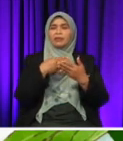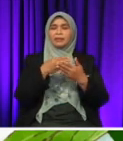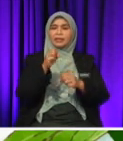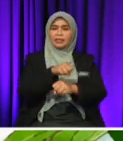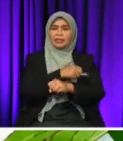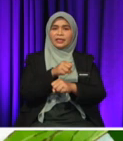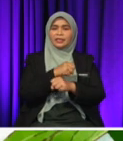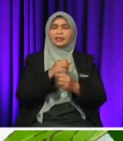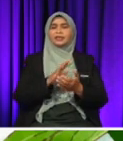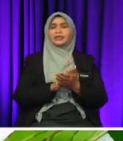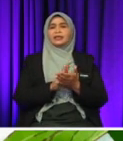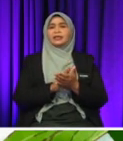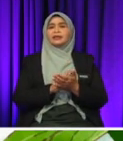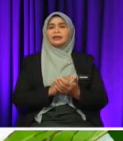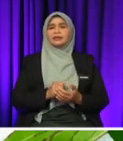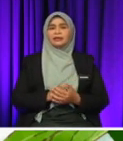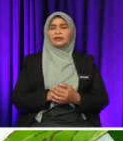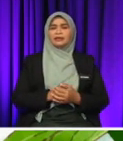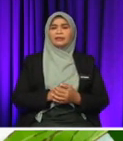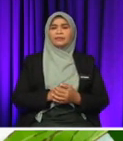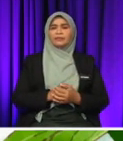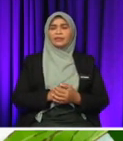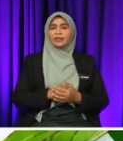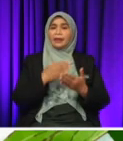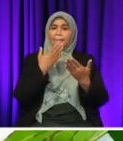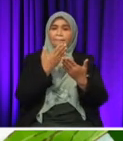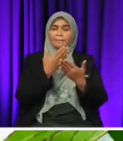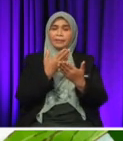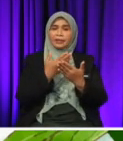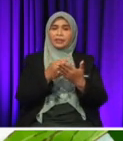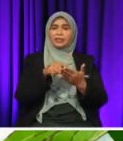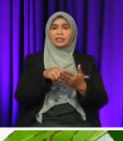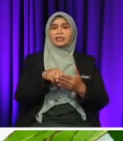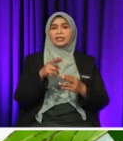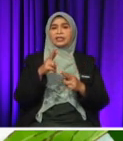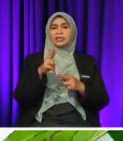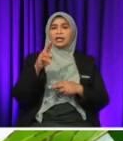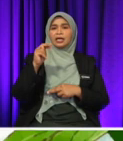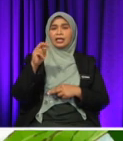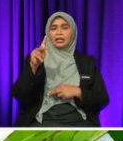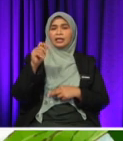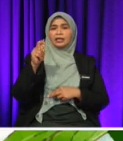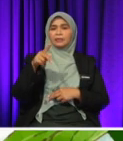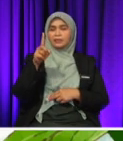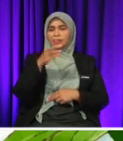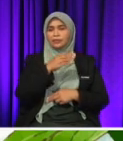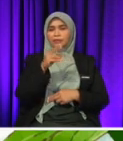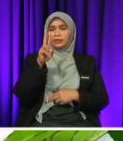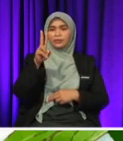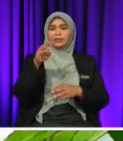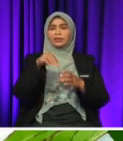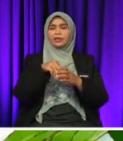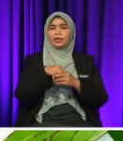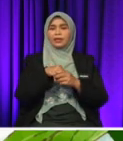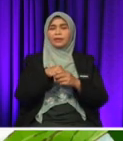berikan tepukan sedikit kepada Airin baik ini adalah rangkap satu dan rangkap dua dalam petikan teks